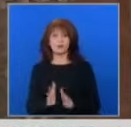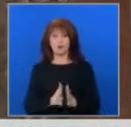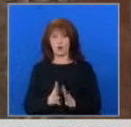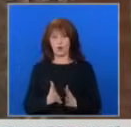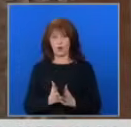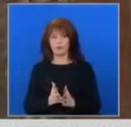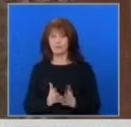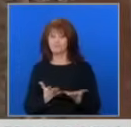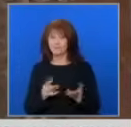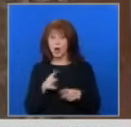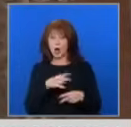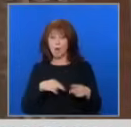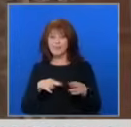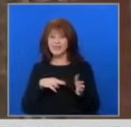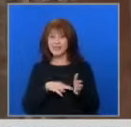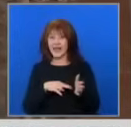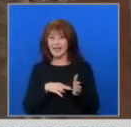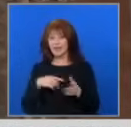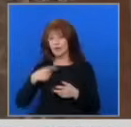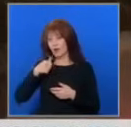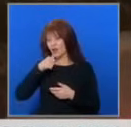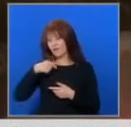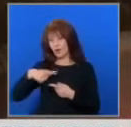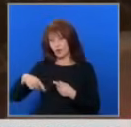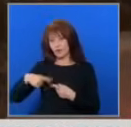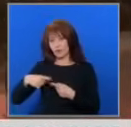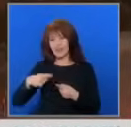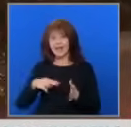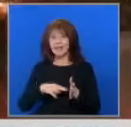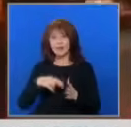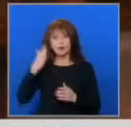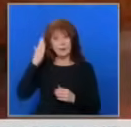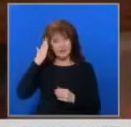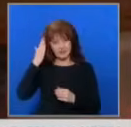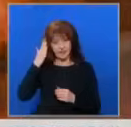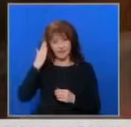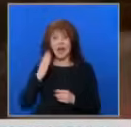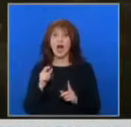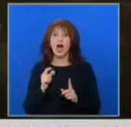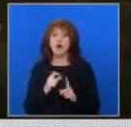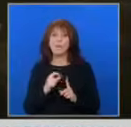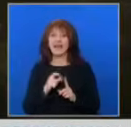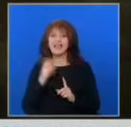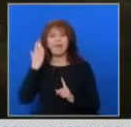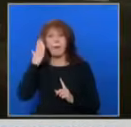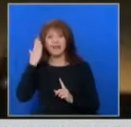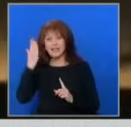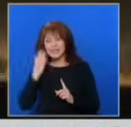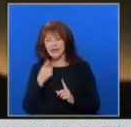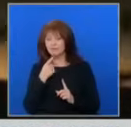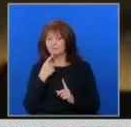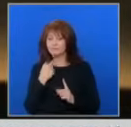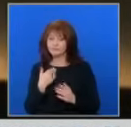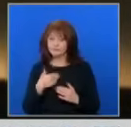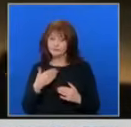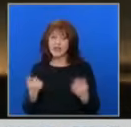Омбудсманът сезира Комисията за енергийно и водно регулиране и Енергийното министерство. Енергийният министър Румен Радев обясни, че предстоят и срещи